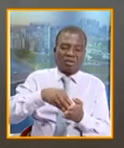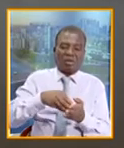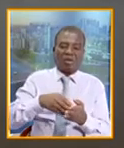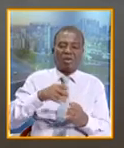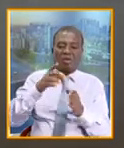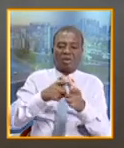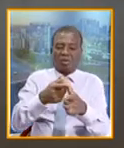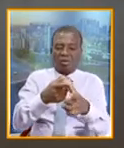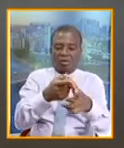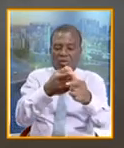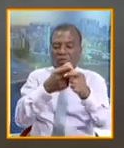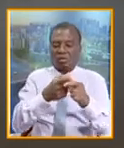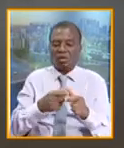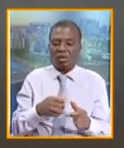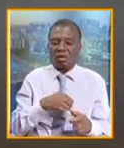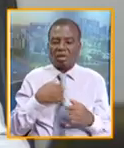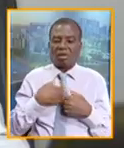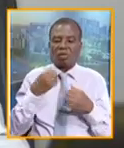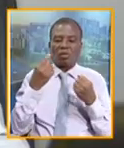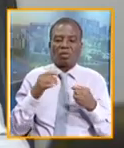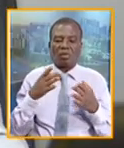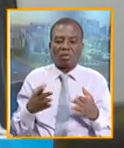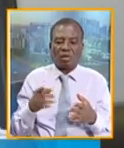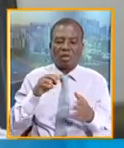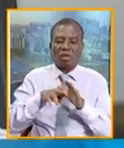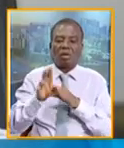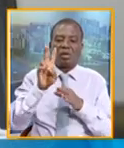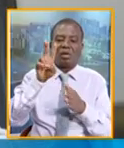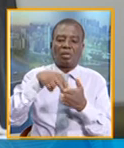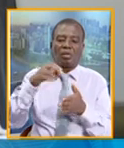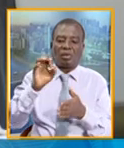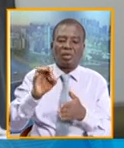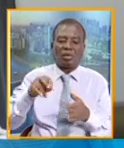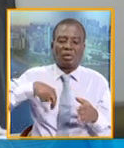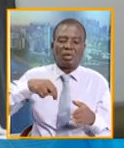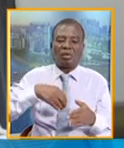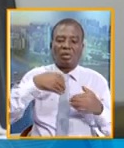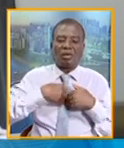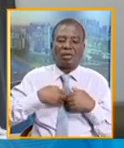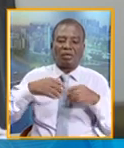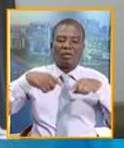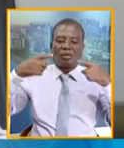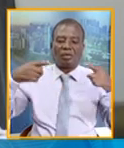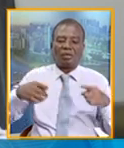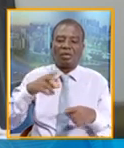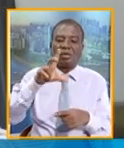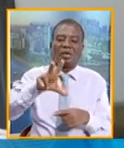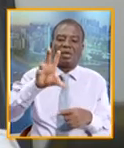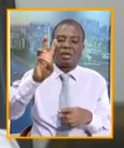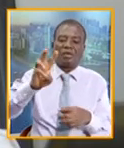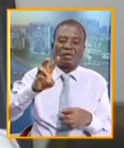le marathon comportait de gros risques sanitaires. En 2019, nous avions reçu 36 nationalités